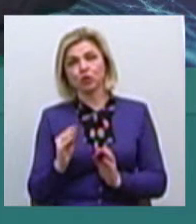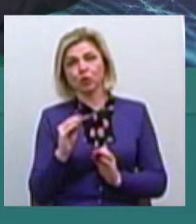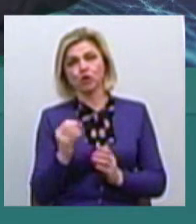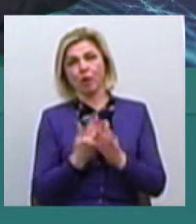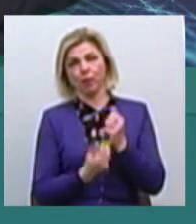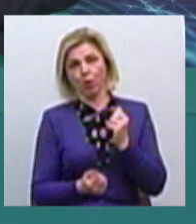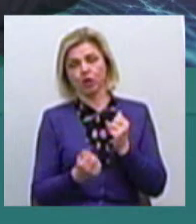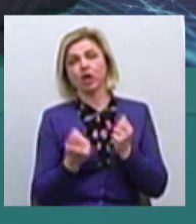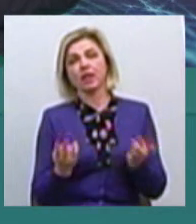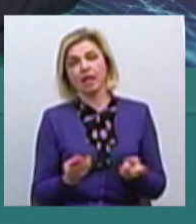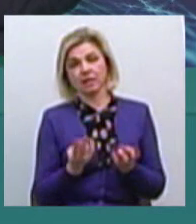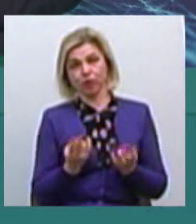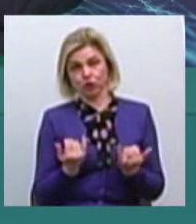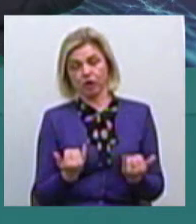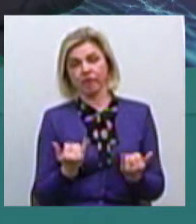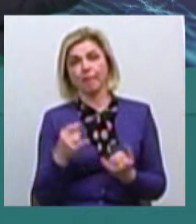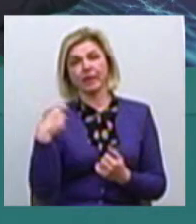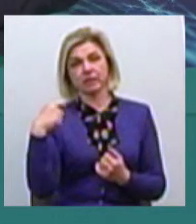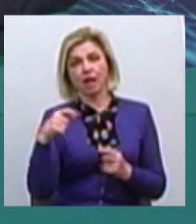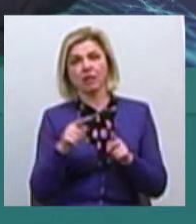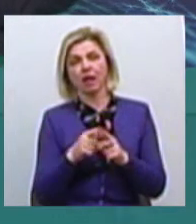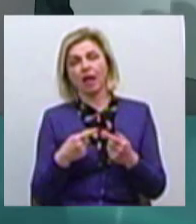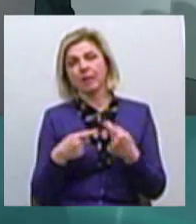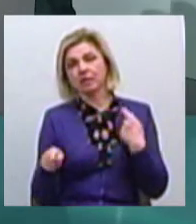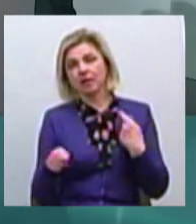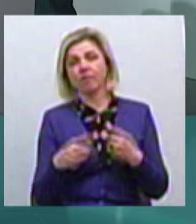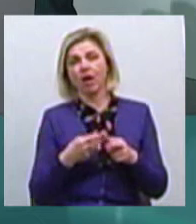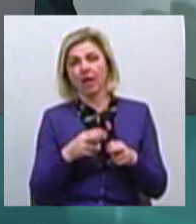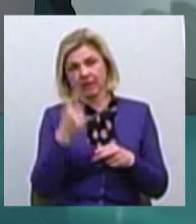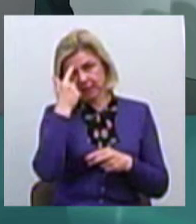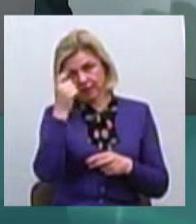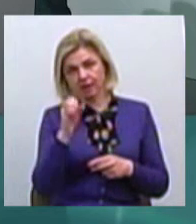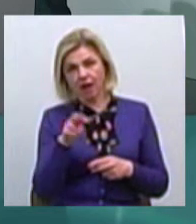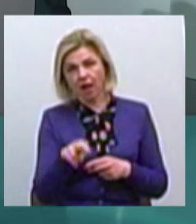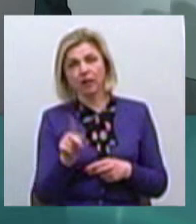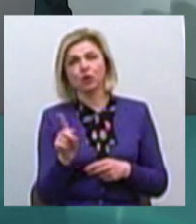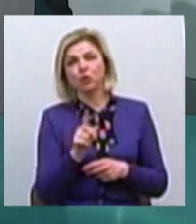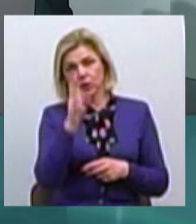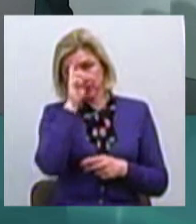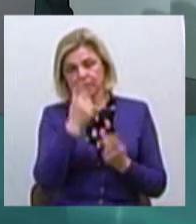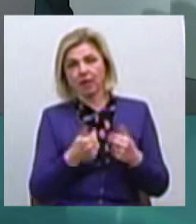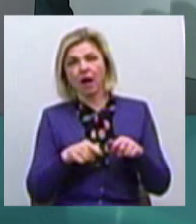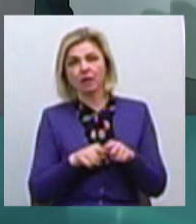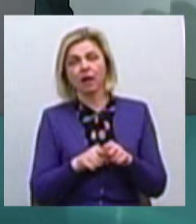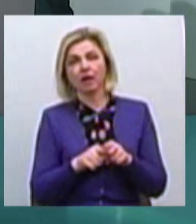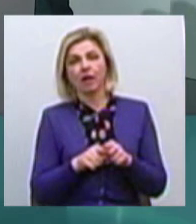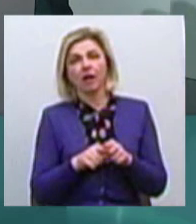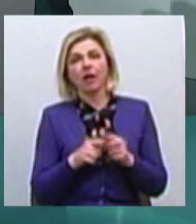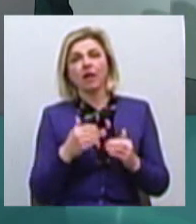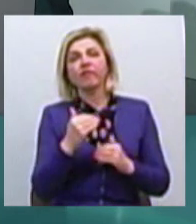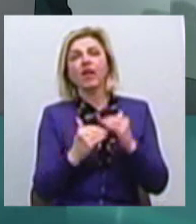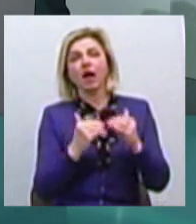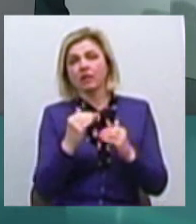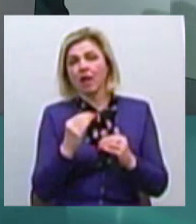проигрыш действующего президента именно с таким разрывом – это сигнал о том, что страна двигалась не тем